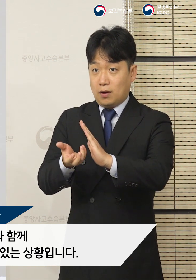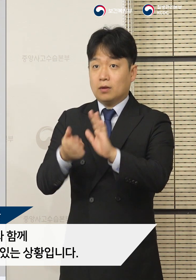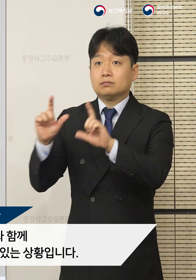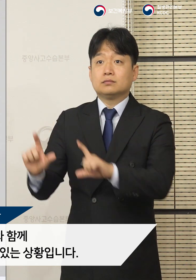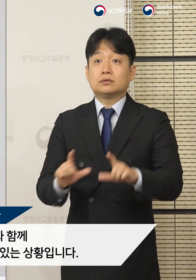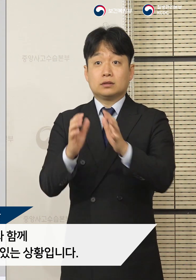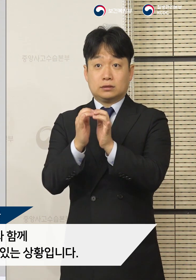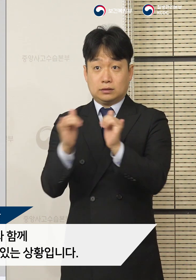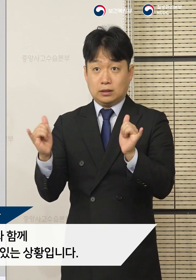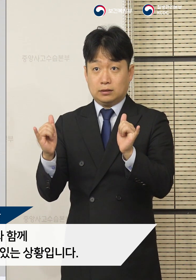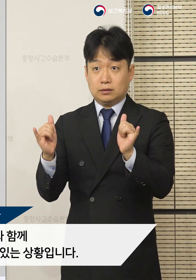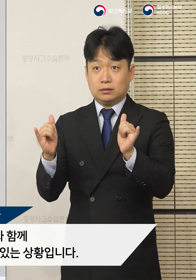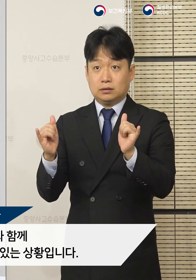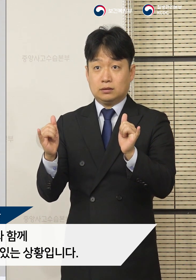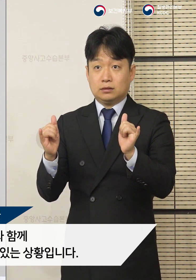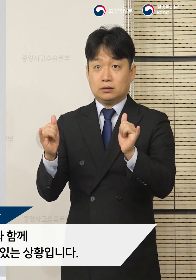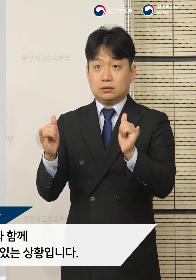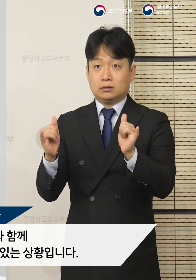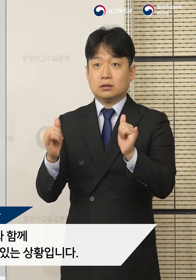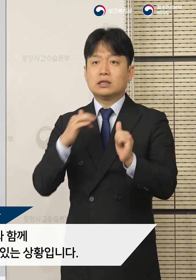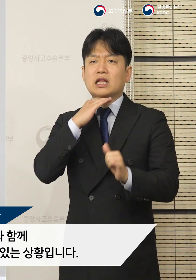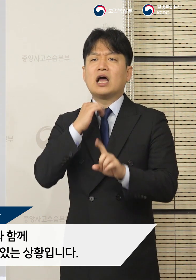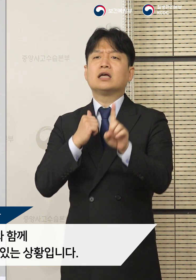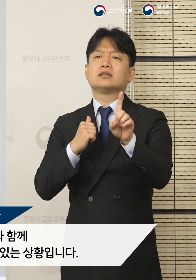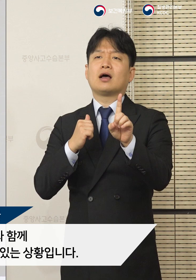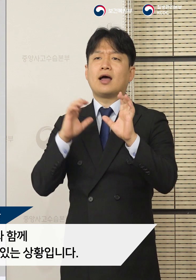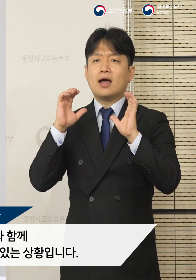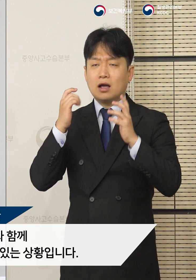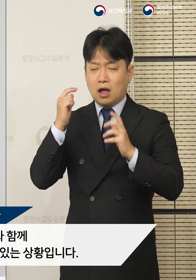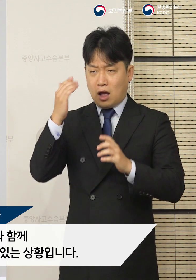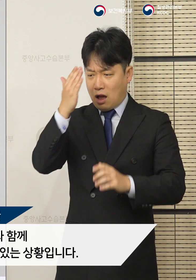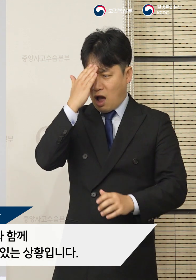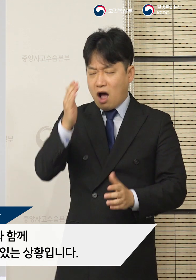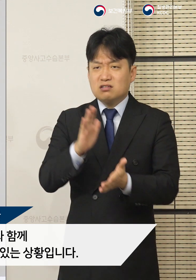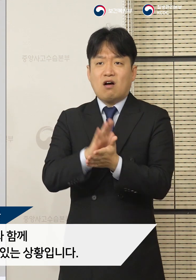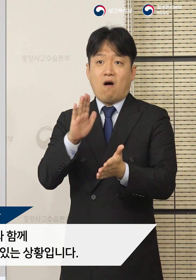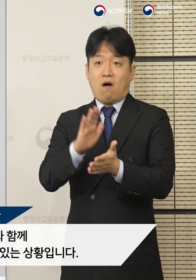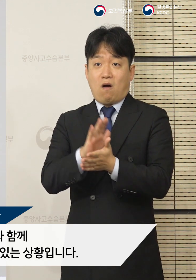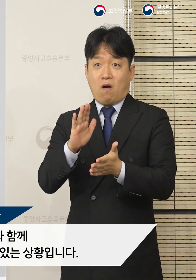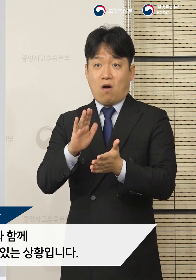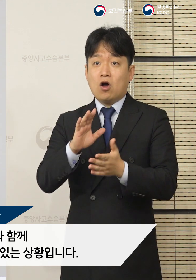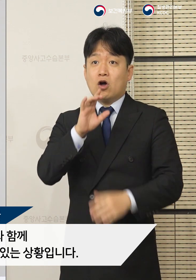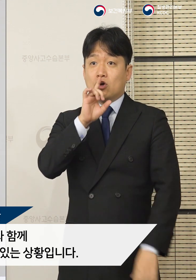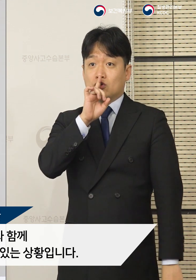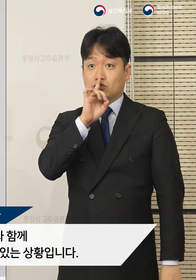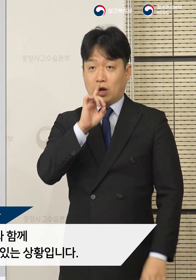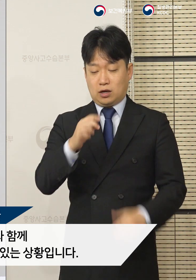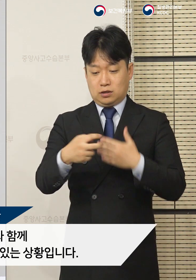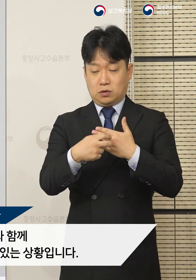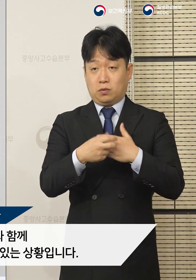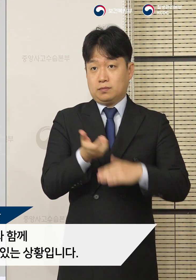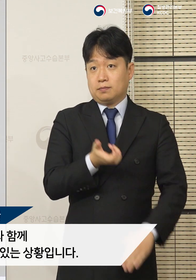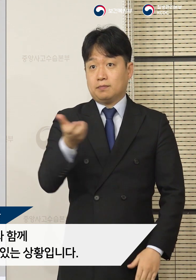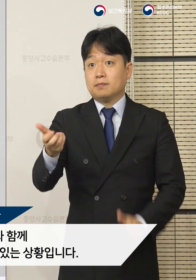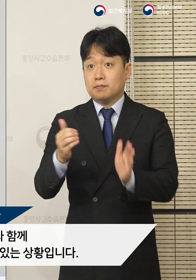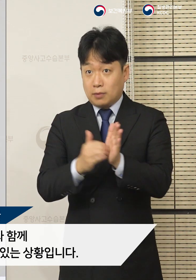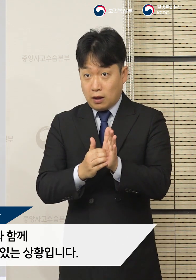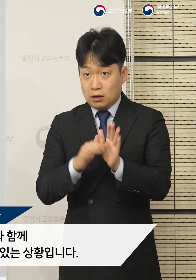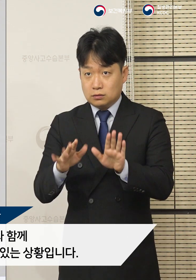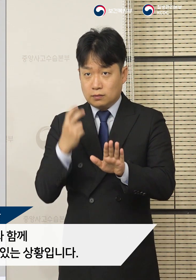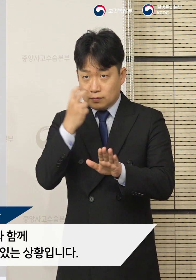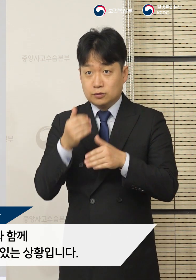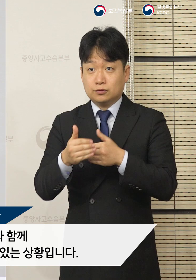입소한 교민 중 1세 아이가 열이 나서 어머니와 함께 국립중앙의료원으로